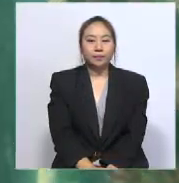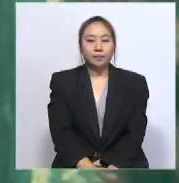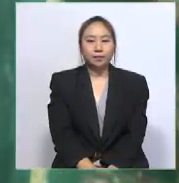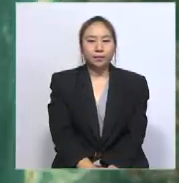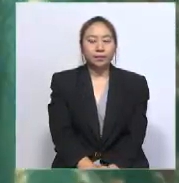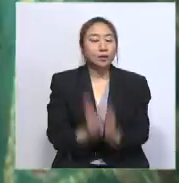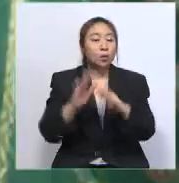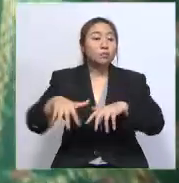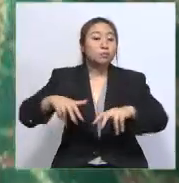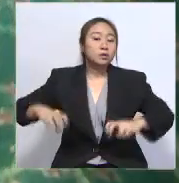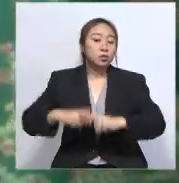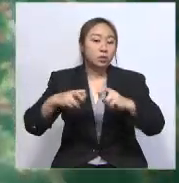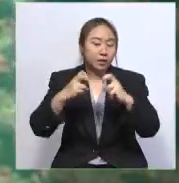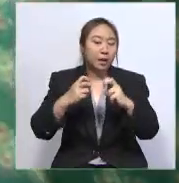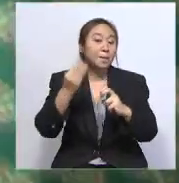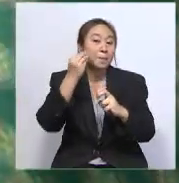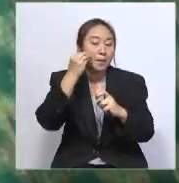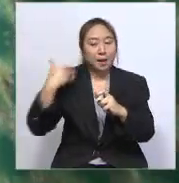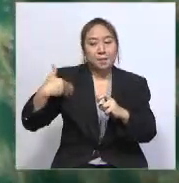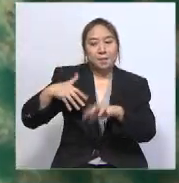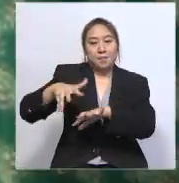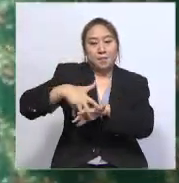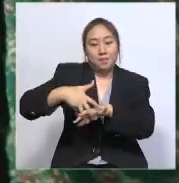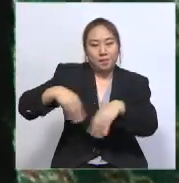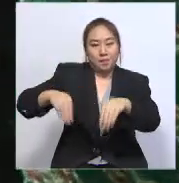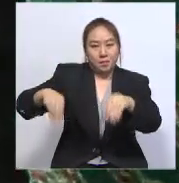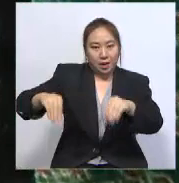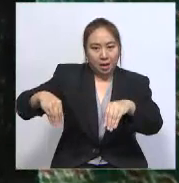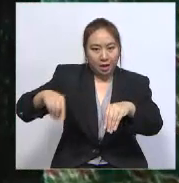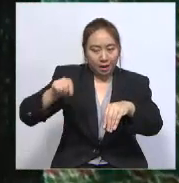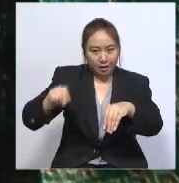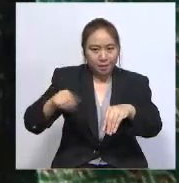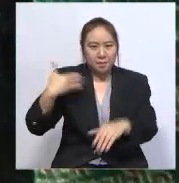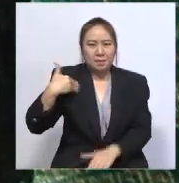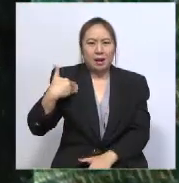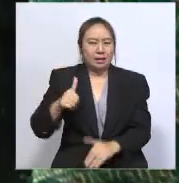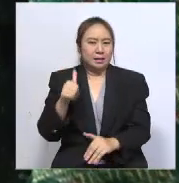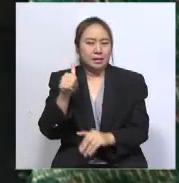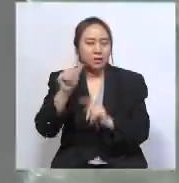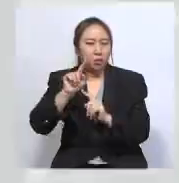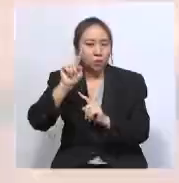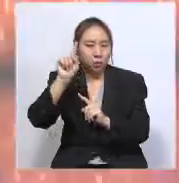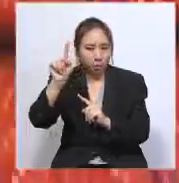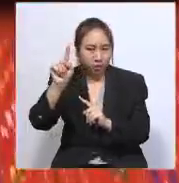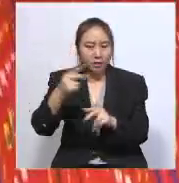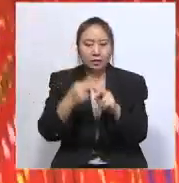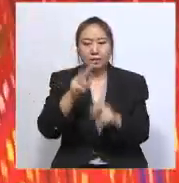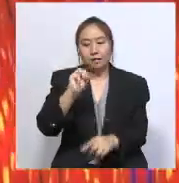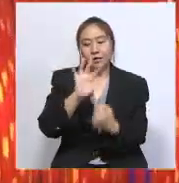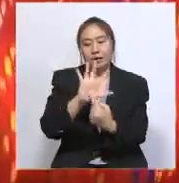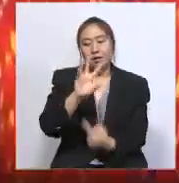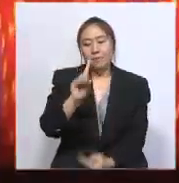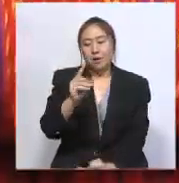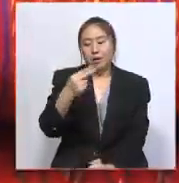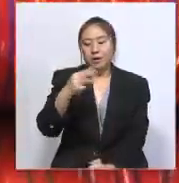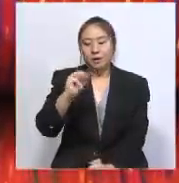ชาวสุรินทร์ในหมู่บ้านทอผ้าไหมถือว่าผ้าไหมโฮเป็นผ้าไหมที่ดีที่สุดโฮลคือไหมมัดหมี่แต่พิเศษแตกต่